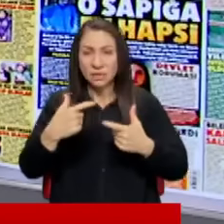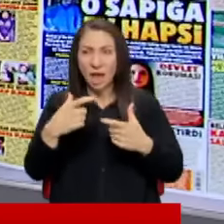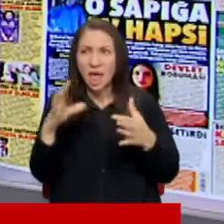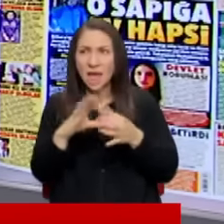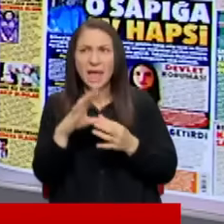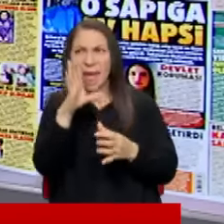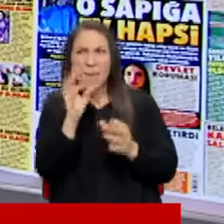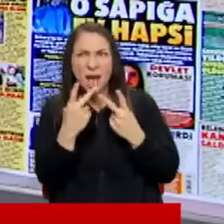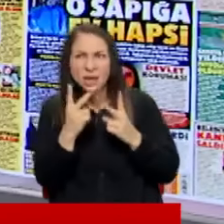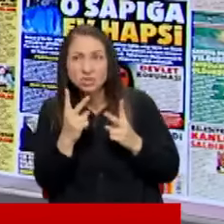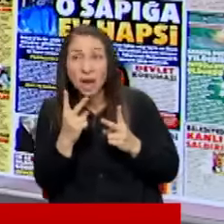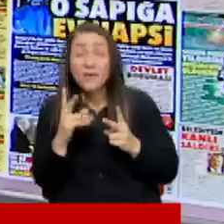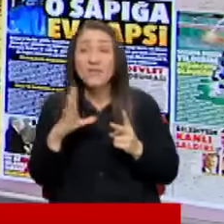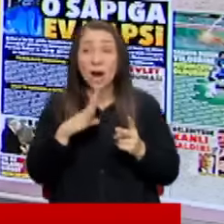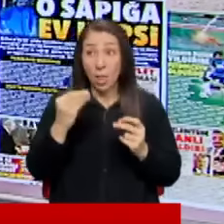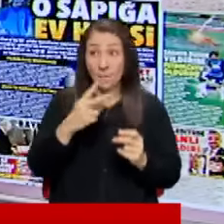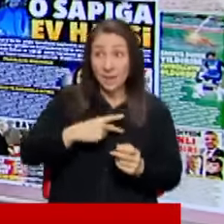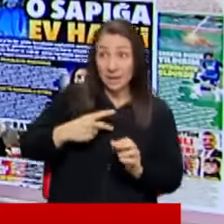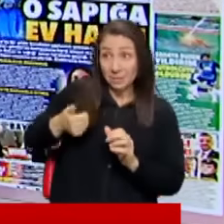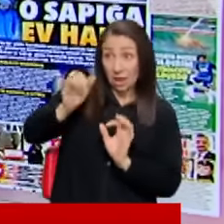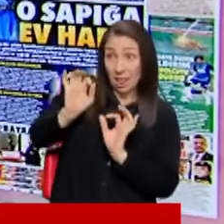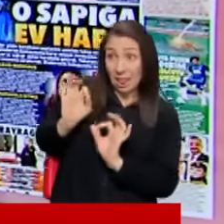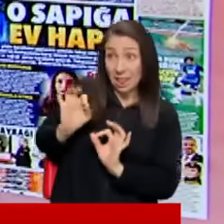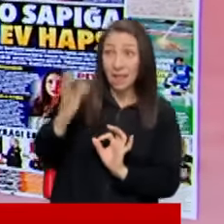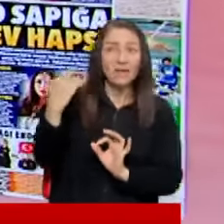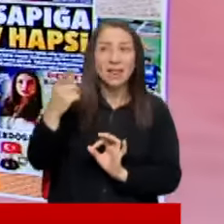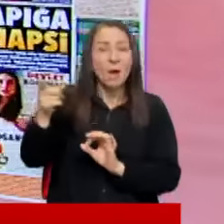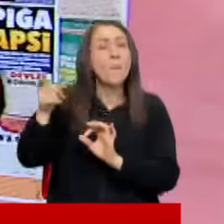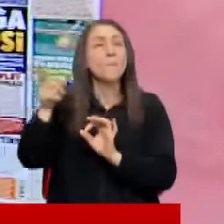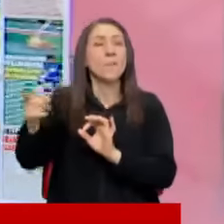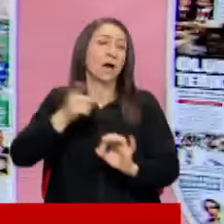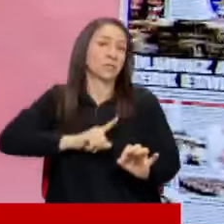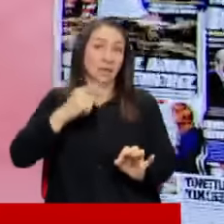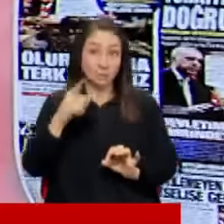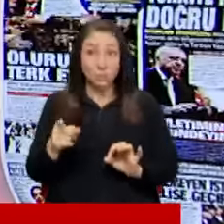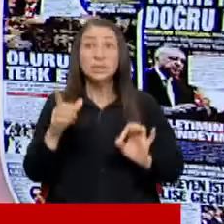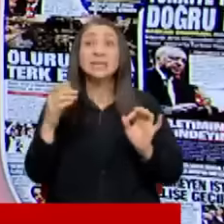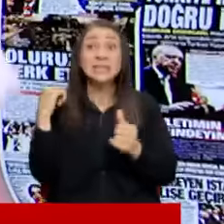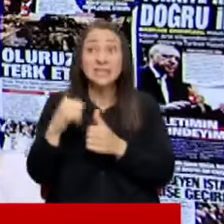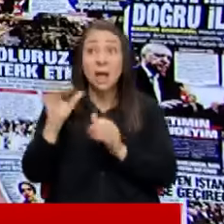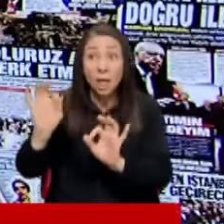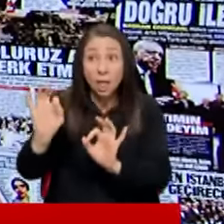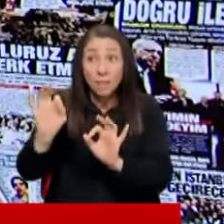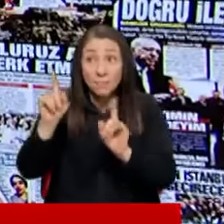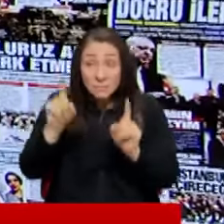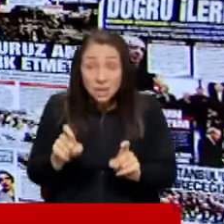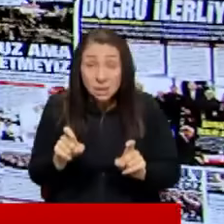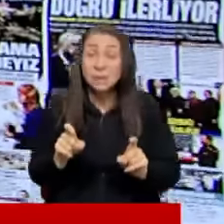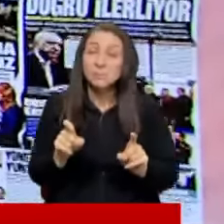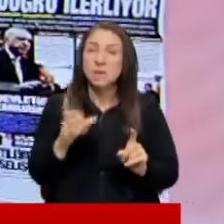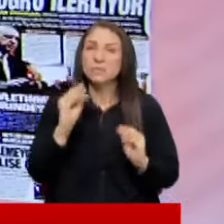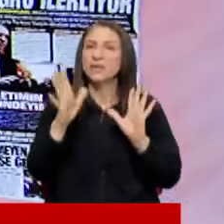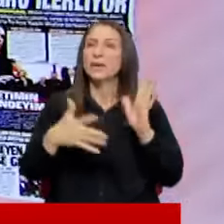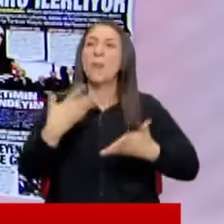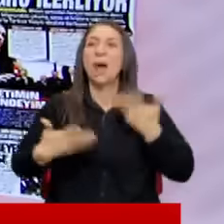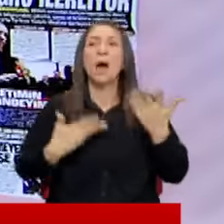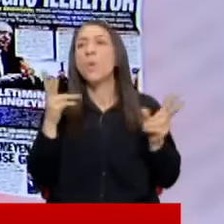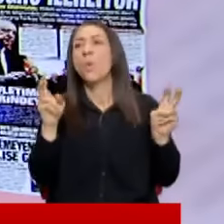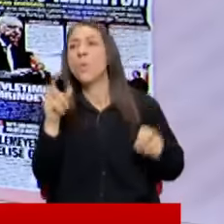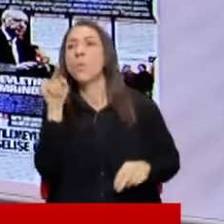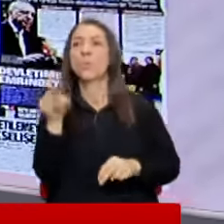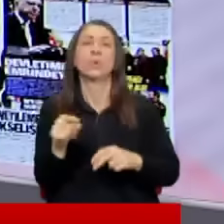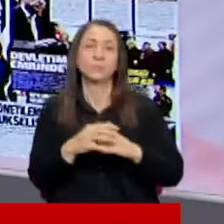kim açıklanacak? Mevcut belediye başkanı ki açıklanmıştı kendisi Lütfü Savaş yine aday gösterilecek mi? En çok merak edilen konulardan